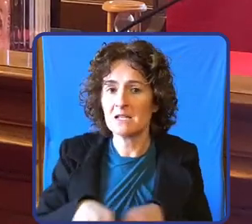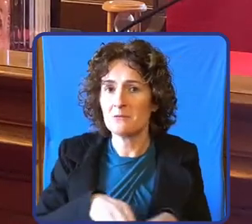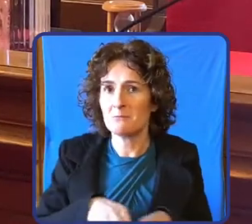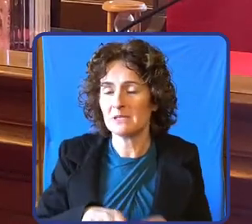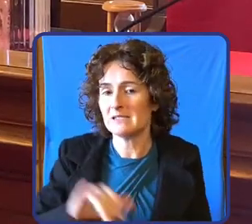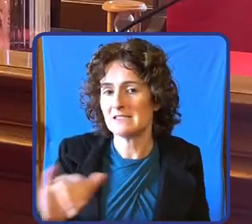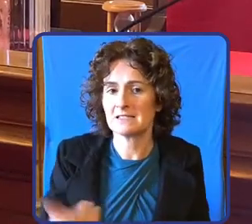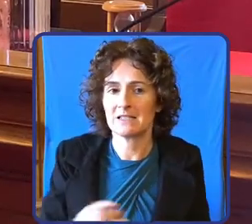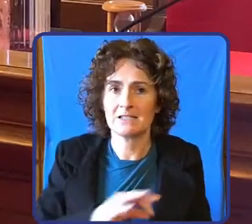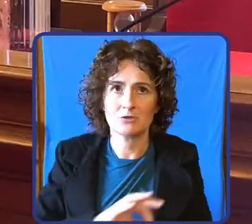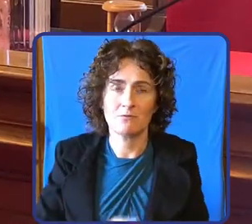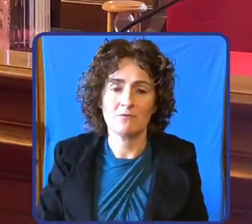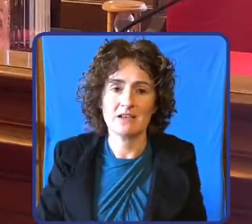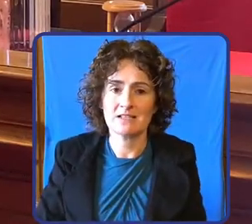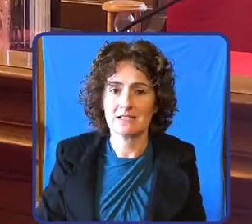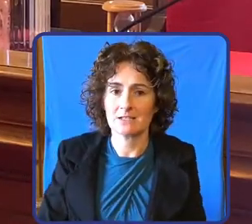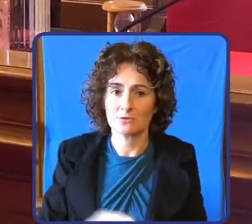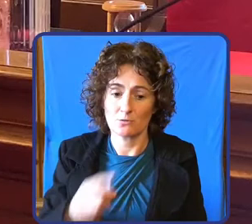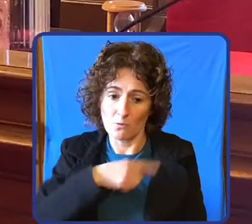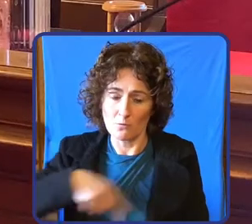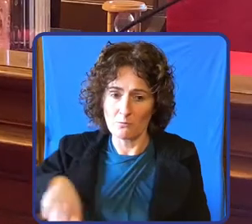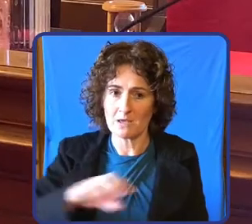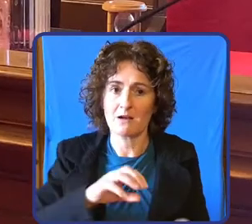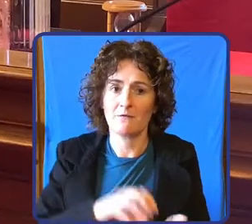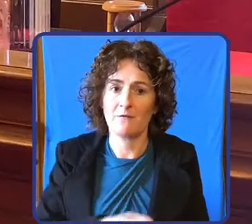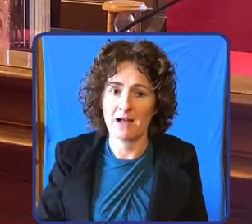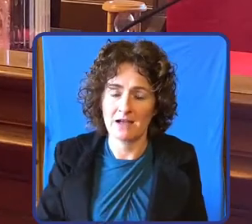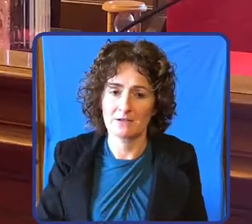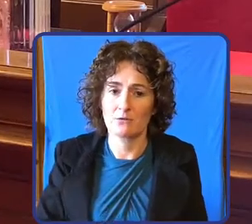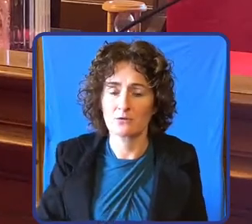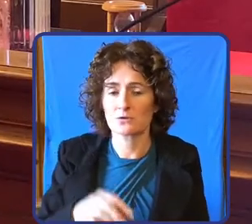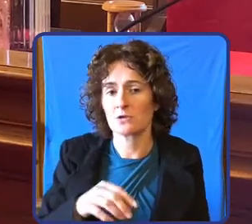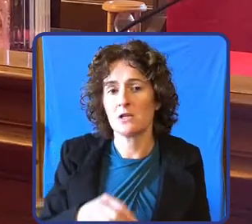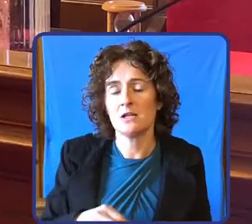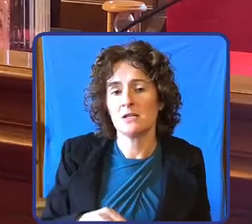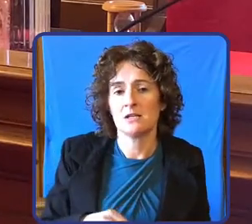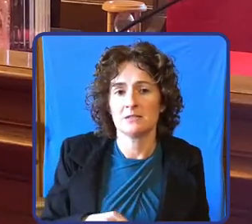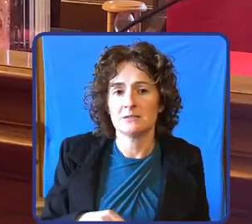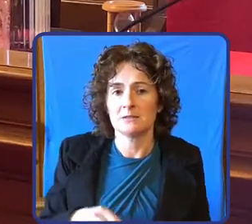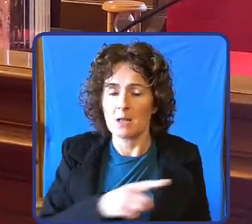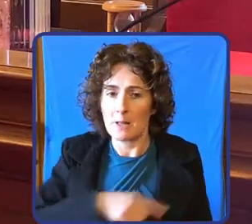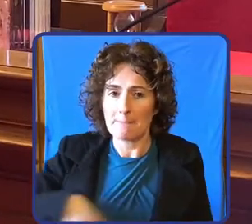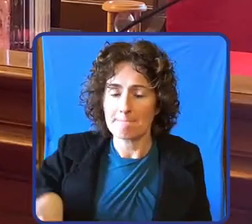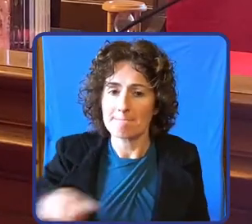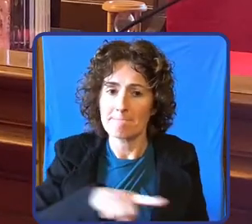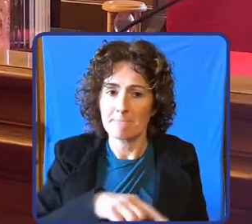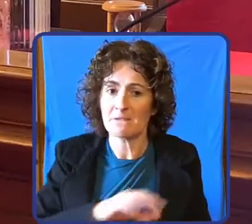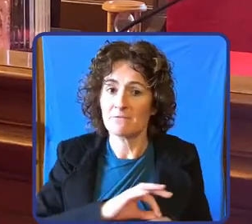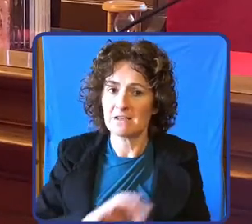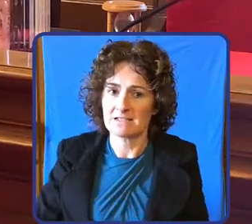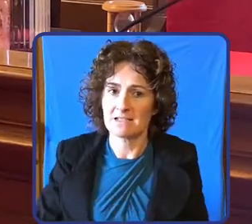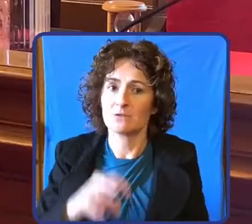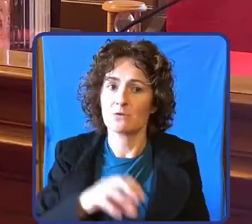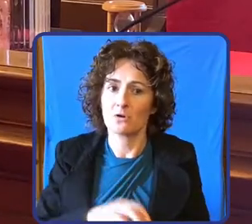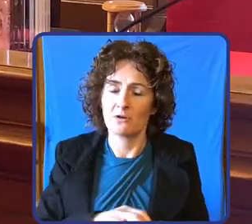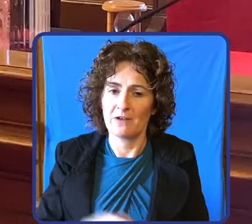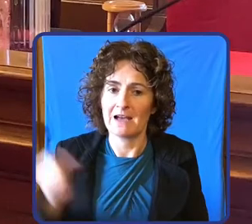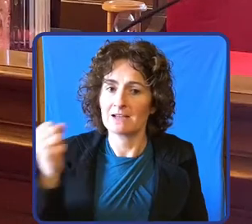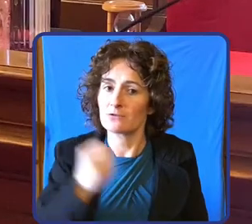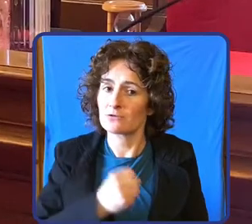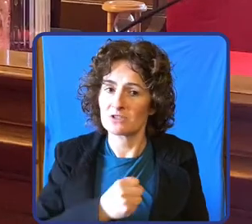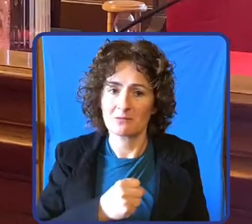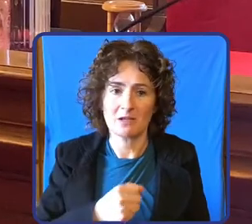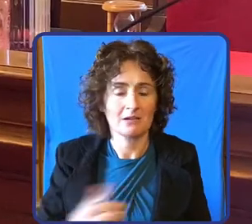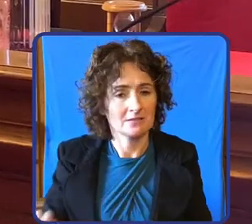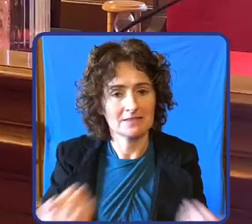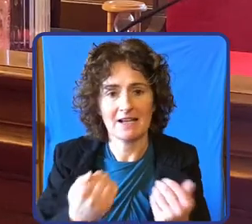Vezessük a várost. Mi próbáljuk vezetni a várost, de az a támogatás, ami minden várost megilletett hozzánk, nem jött